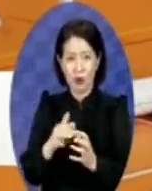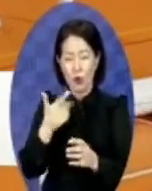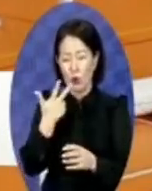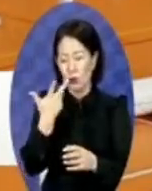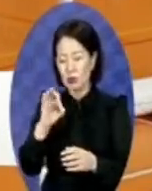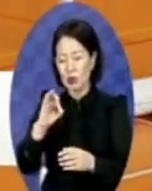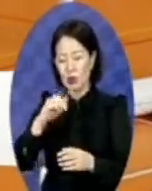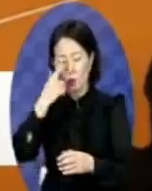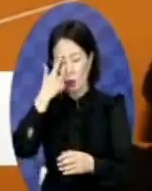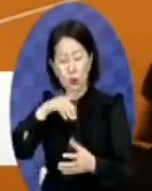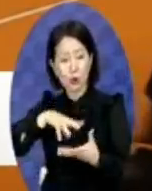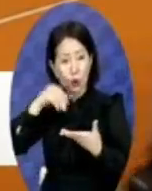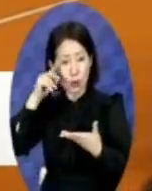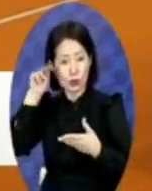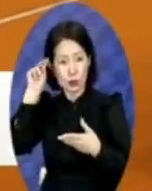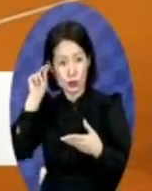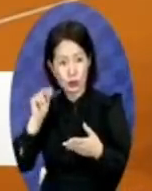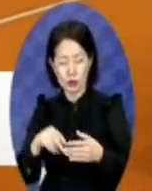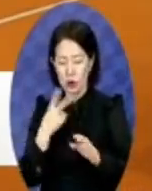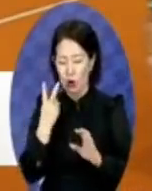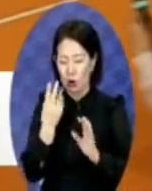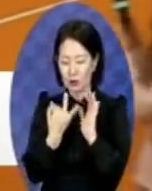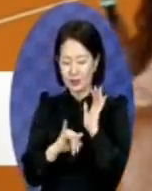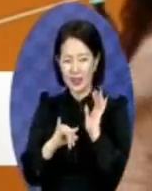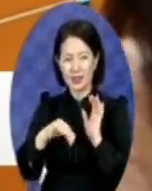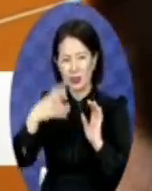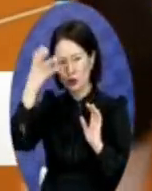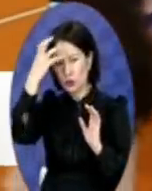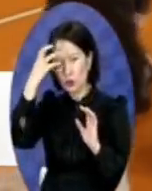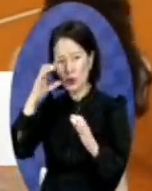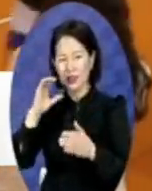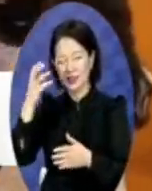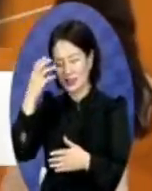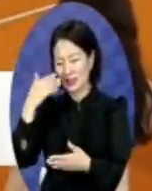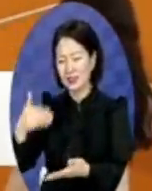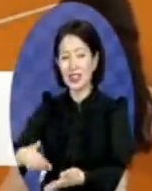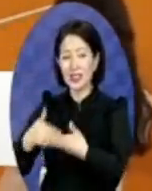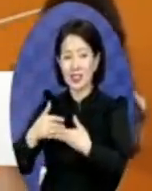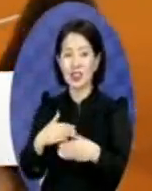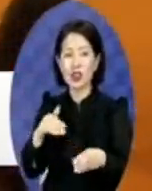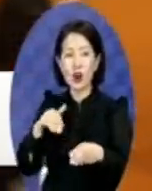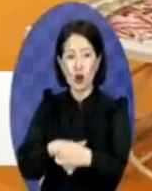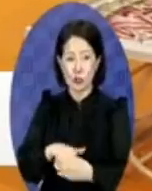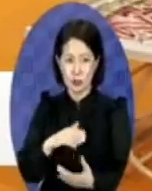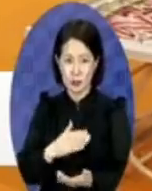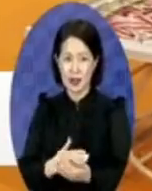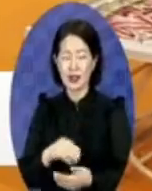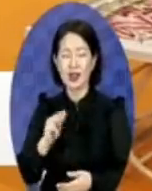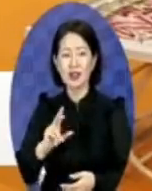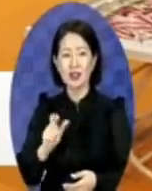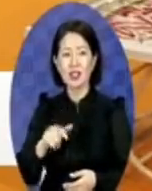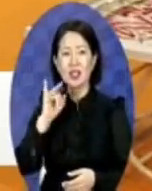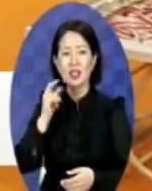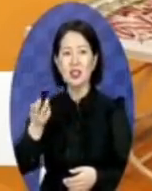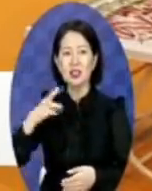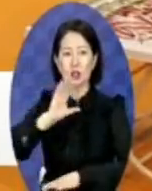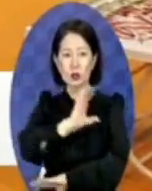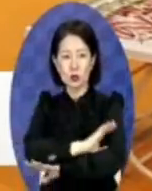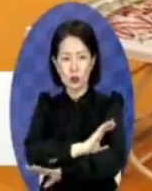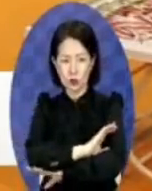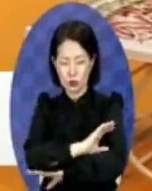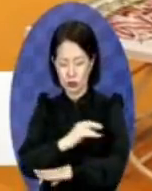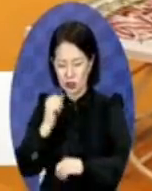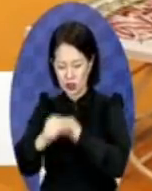байгаагаас 270 гаруй нь бүгд найрамдах Турк улсын засгийн газрын тэтгэлэгт хамрагдчихжээ. Тус улсын хувьд ихтэй сургуулийн тоо сүүлийн жилүүдэд